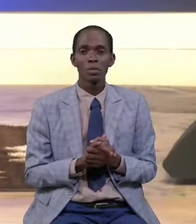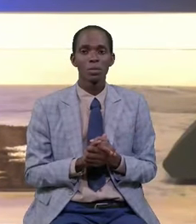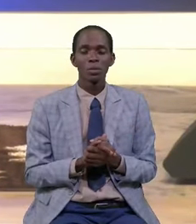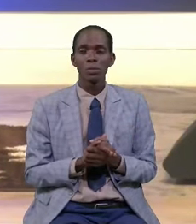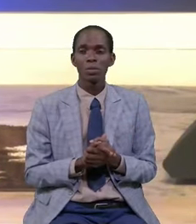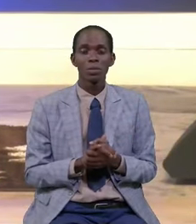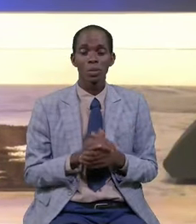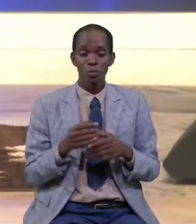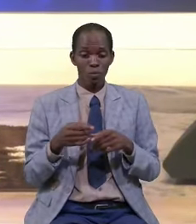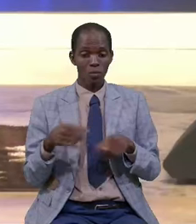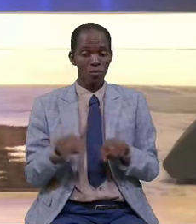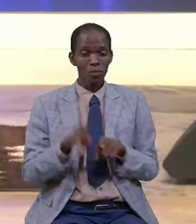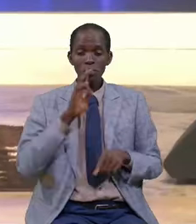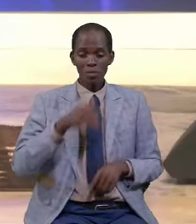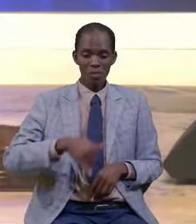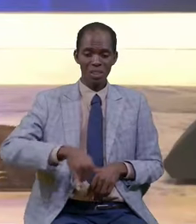Et pendant que